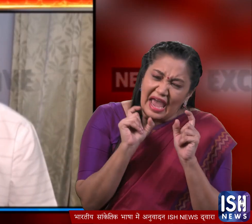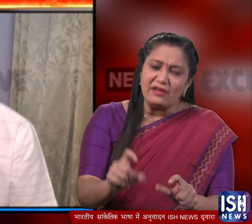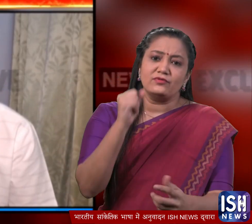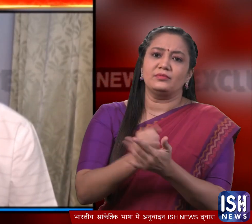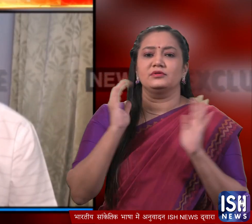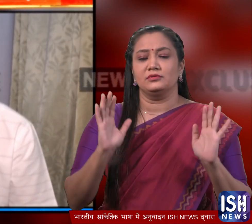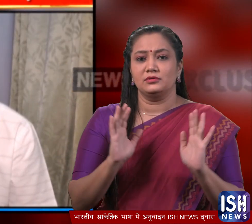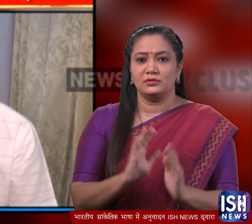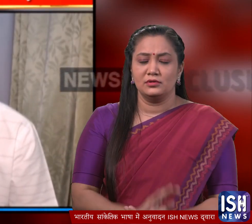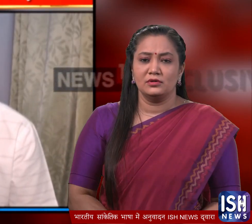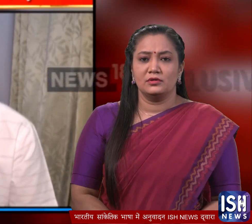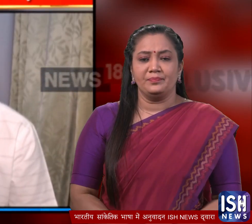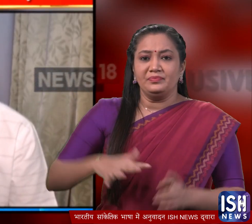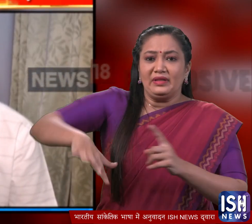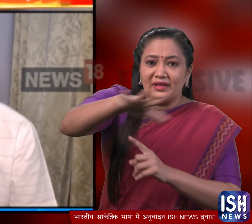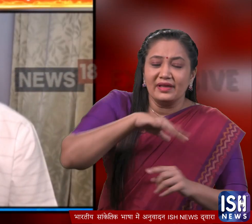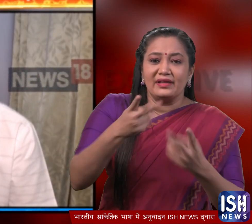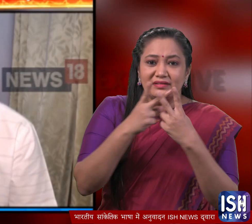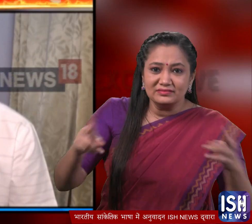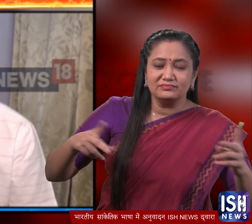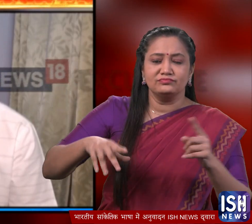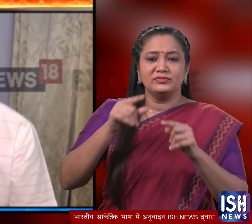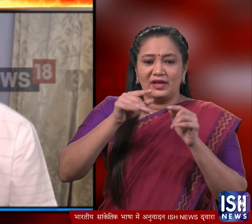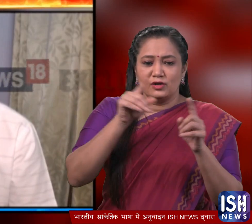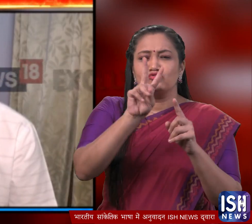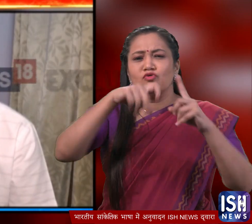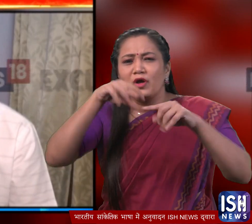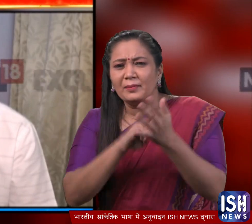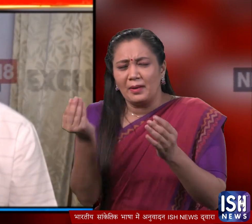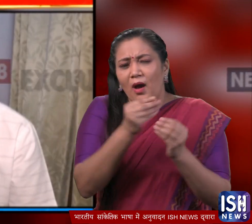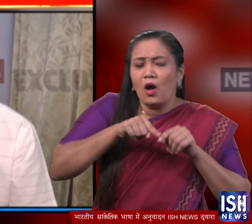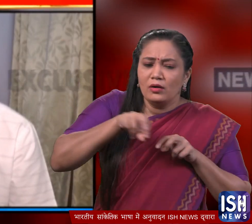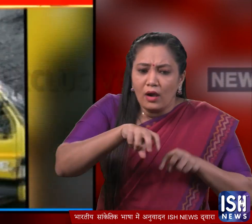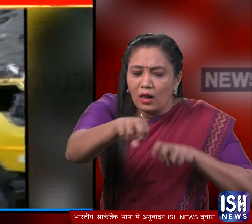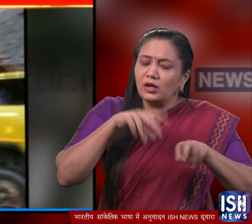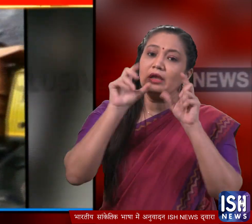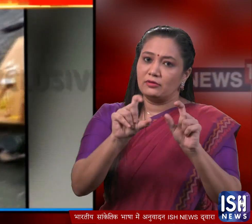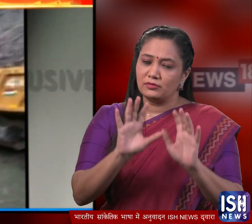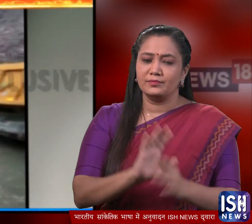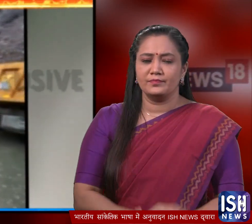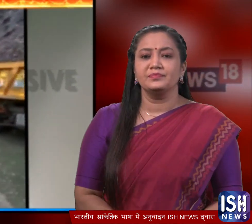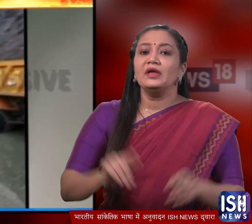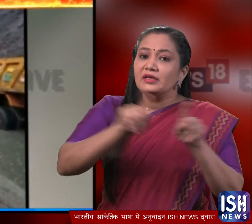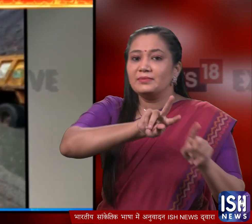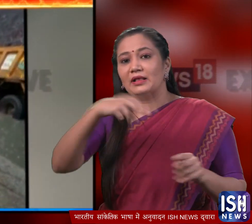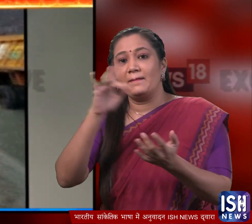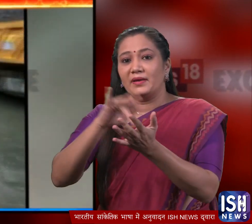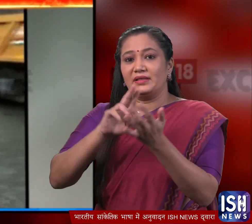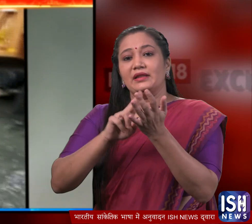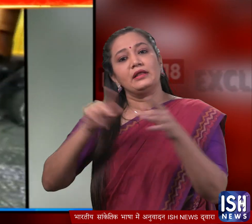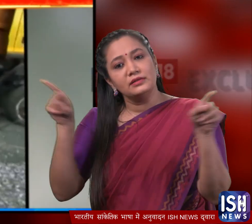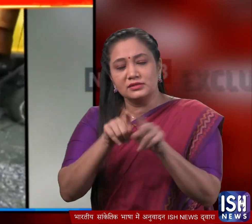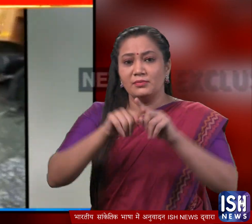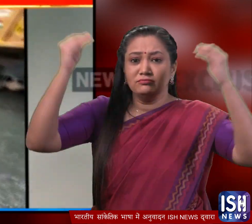ज्यादा सावधानी के साथ ही उस पर्टिकुलर 2-3 किलोमीटर की स्ट्रेच में अपना आवागमन करें। कमोबेश ऐसी ही तस्वीर नैनीताल से सामने